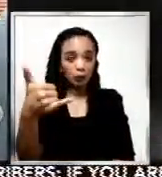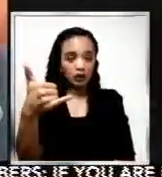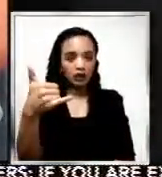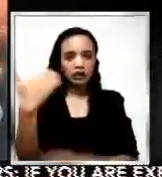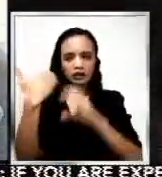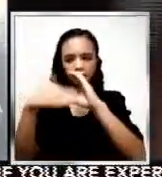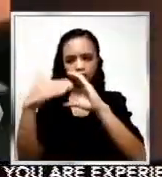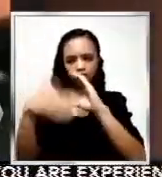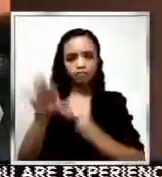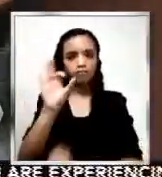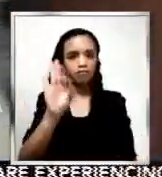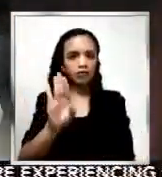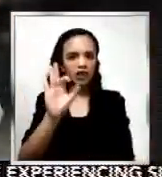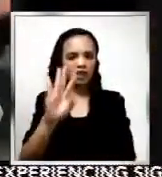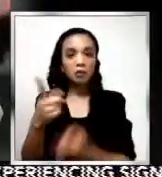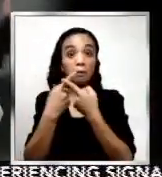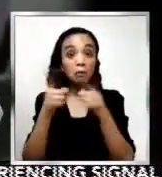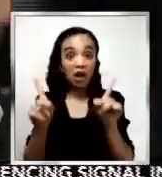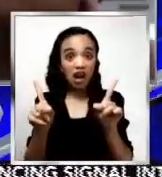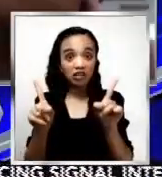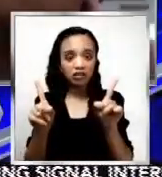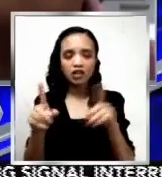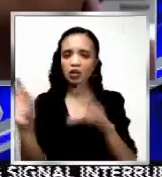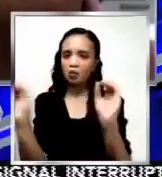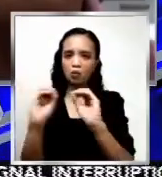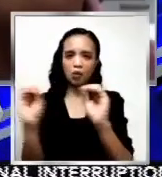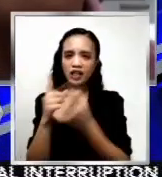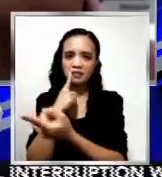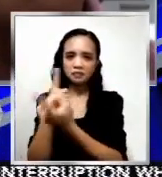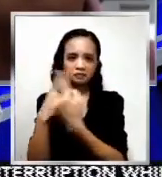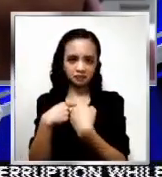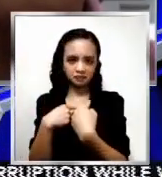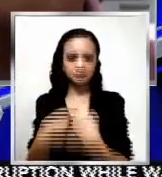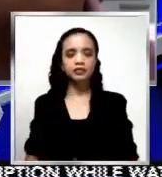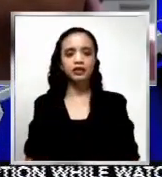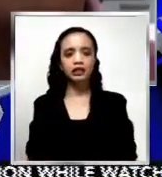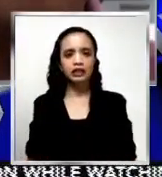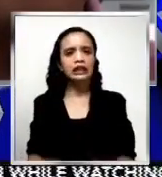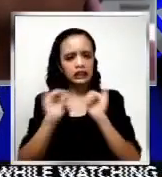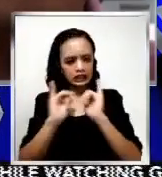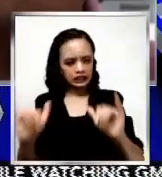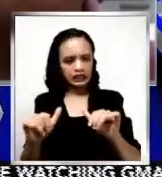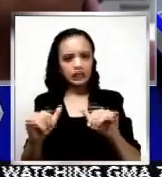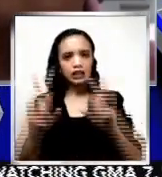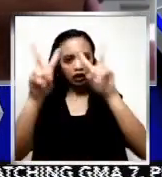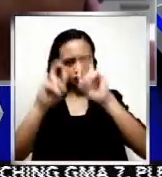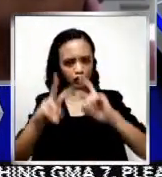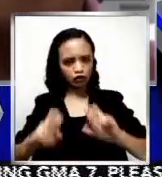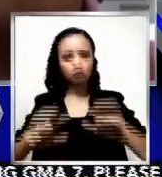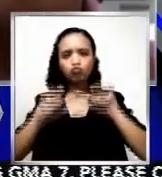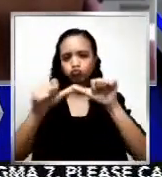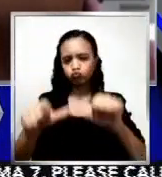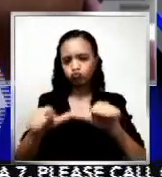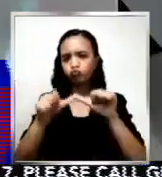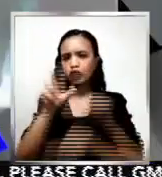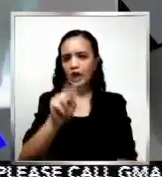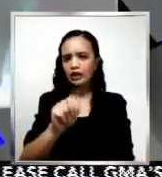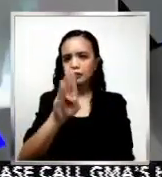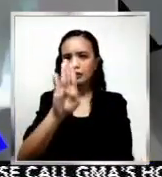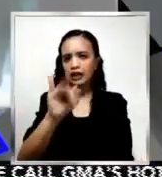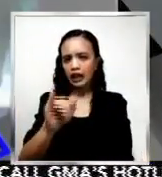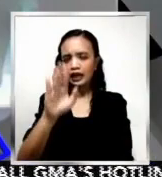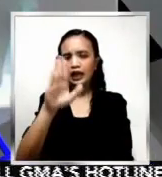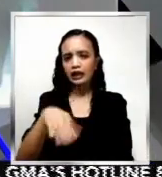account. Pero wala siyang tugon sa amin. Magpapatuloy ang investigasyon ng NBI at DTI hinggil sa reklamo. Madami